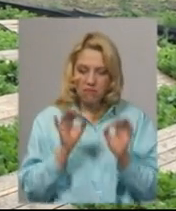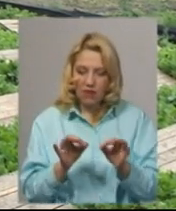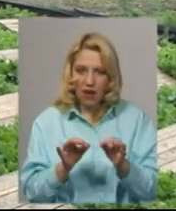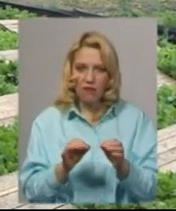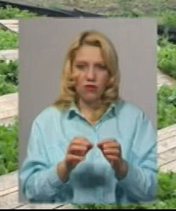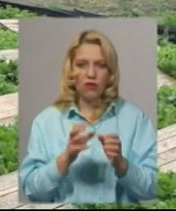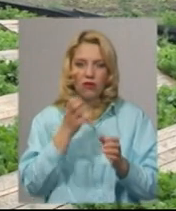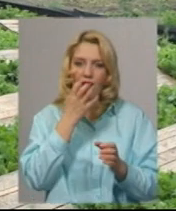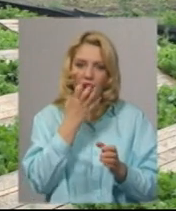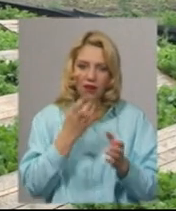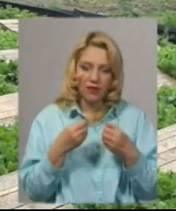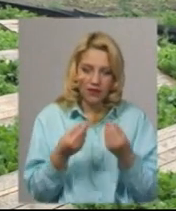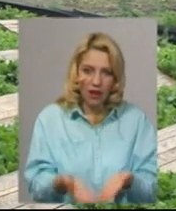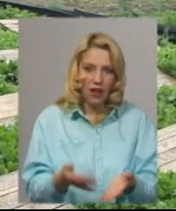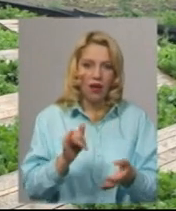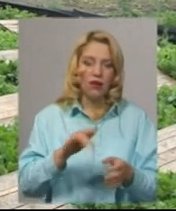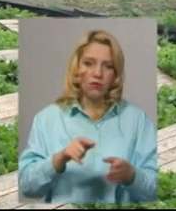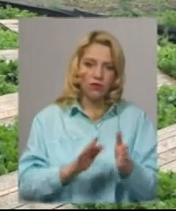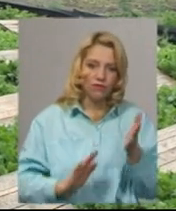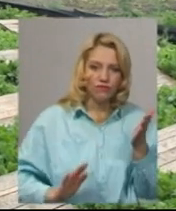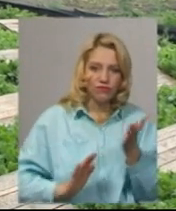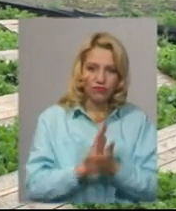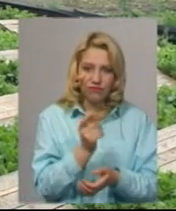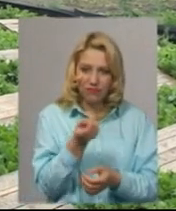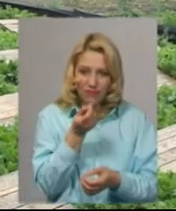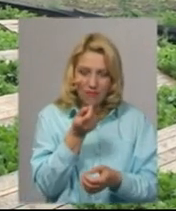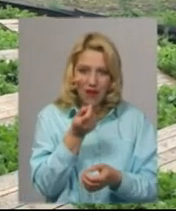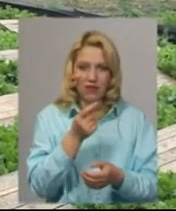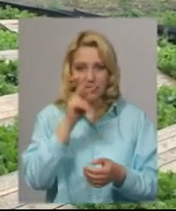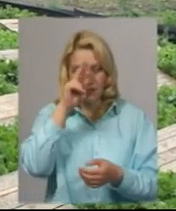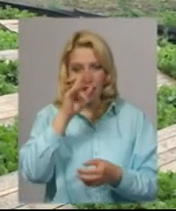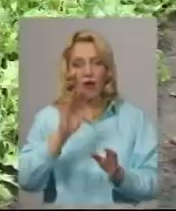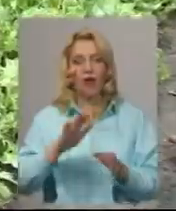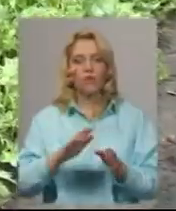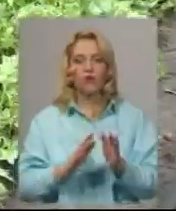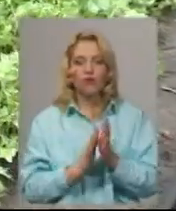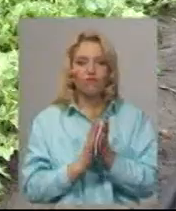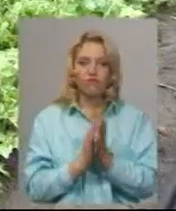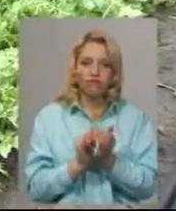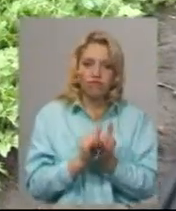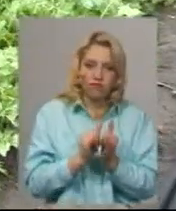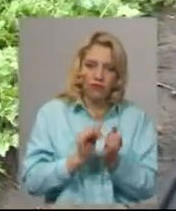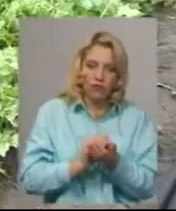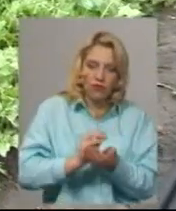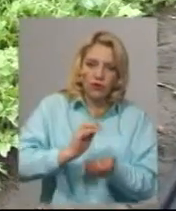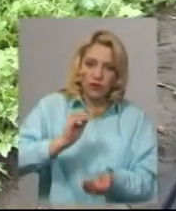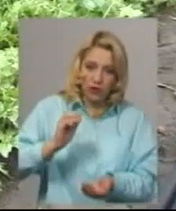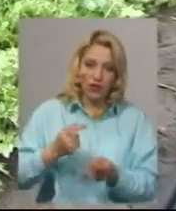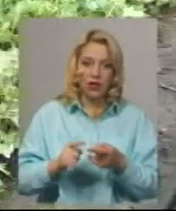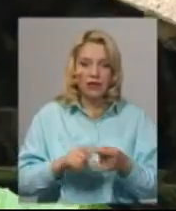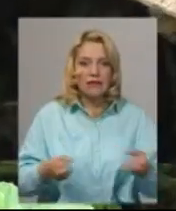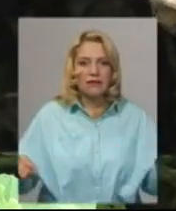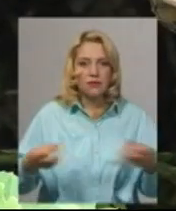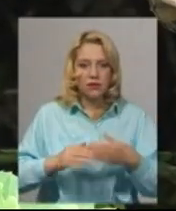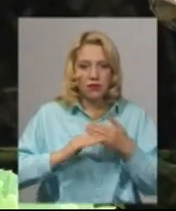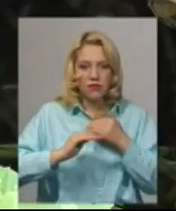вилуплюється мальок. І далі вже йде підрощування равлика ось на таких полях. Равлики вирощують під спеціальними щитами,